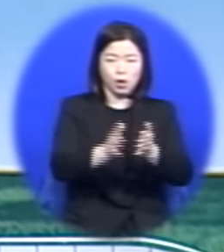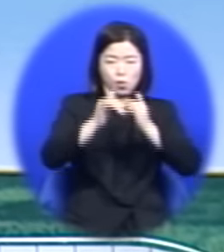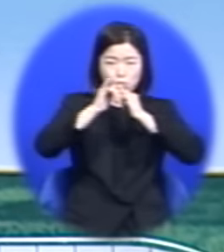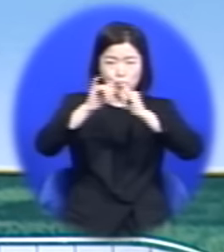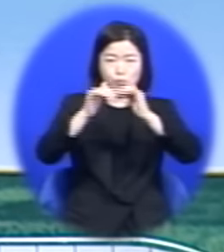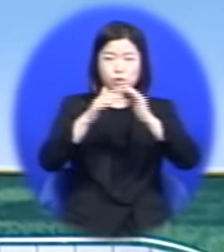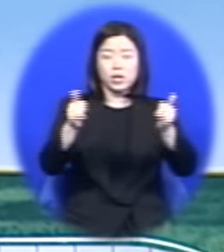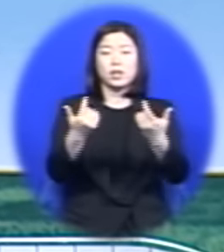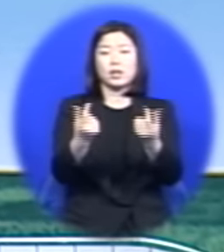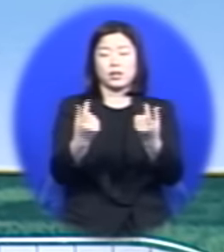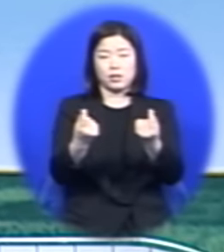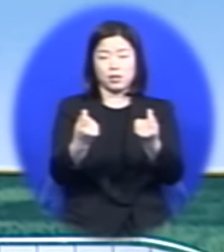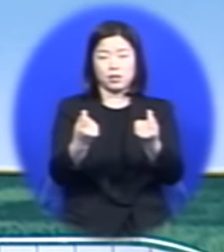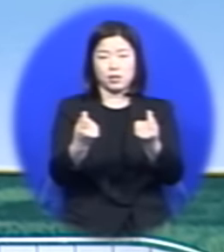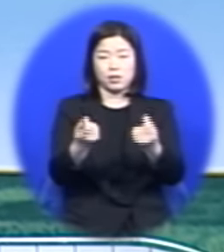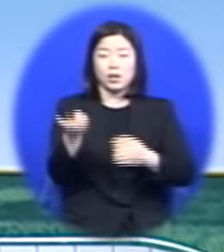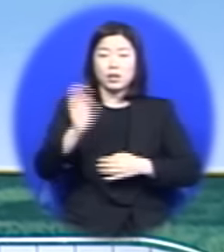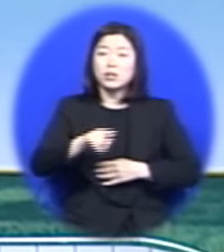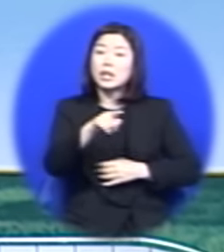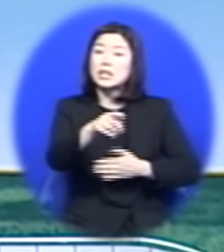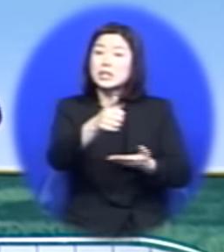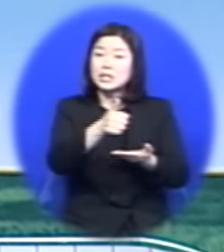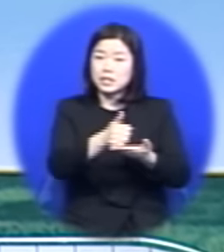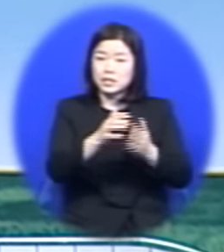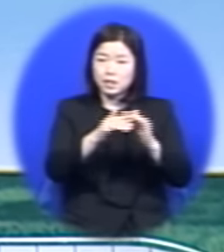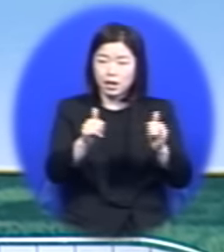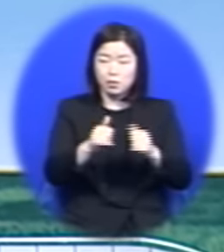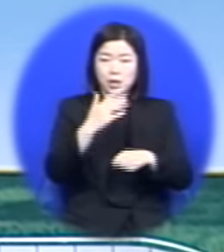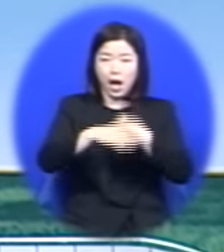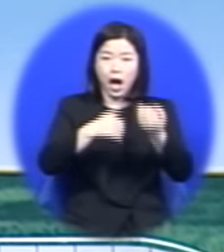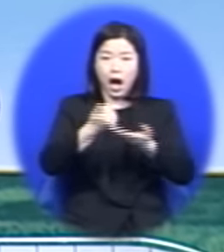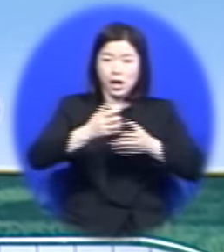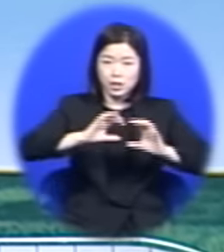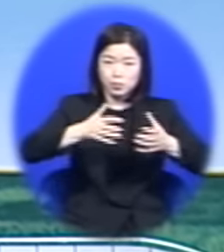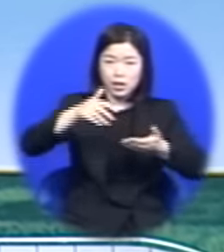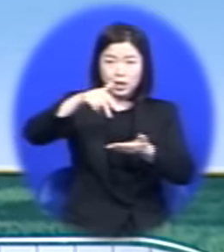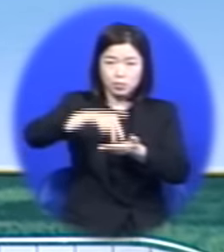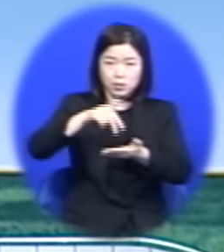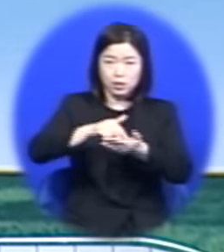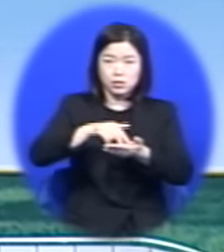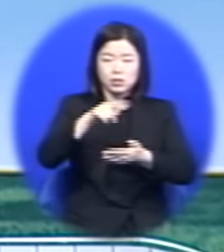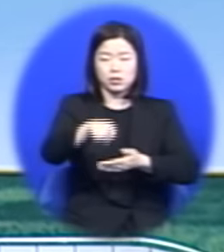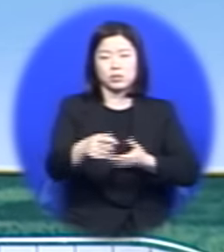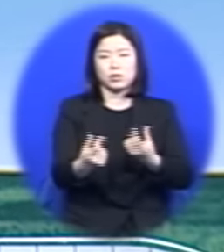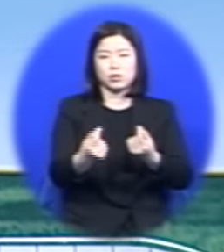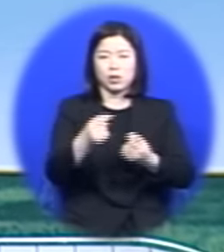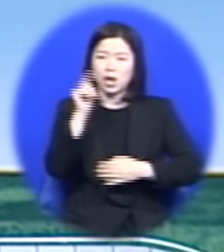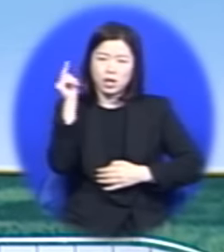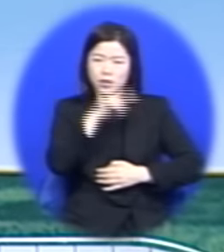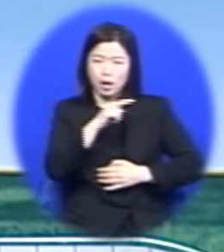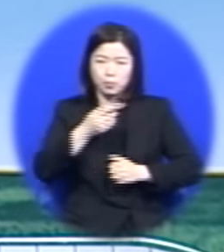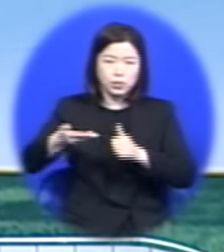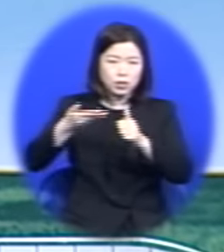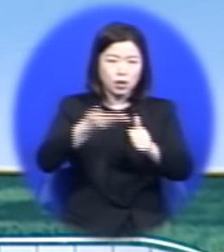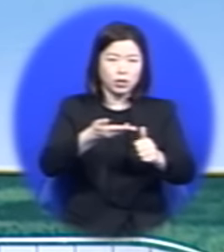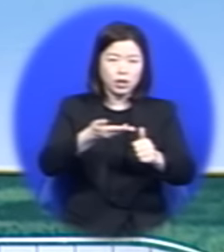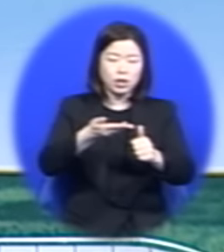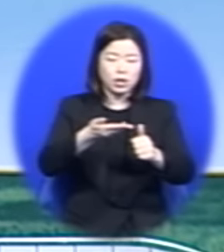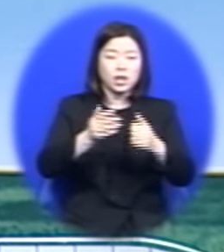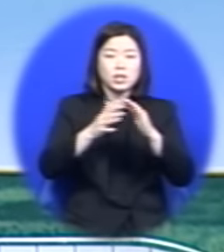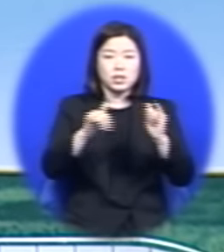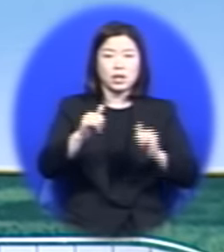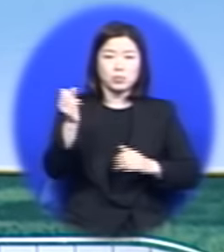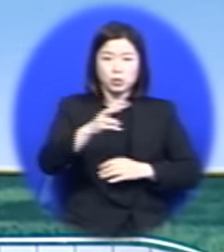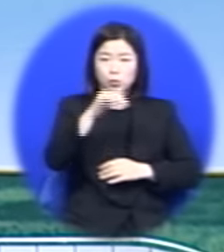같습니다. 그런데 이분이 하나님의 나라에 있어서는 그처럼 해악을 끼친 분이 또 있을까